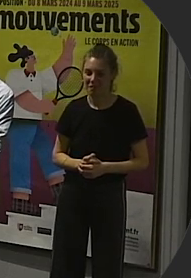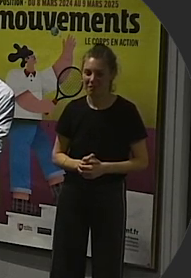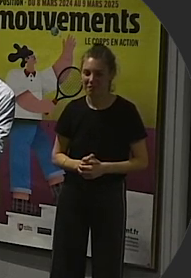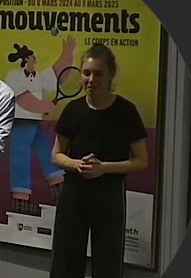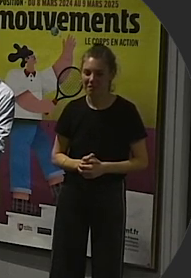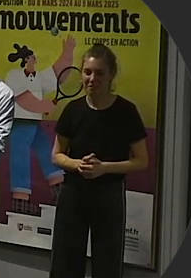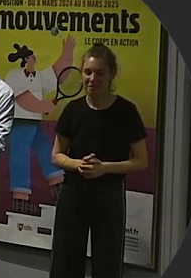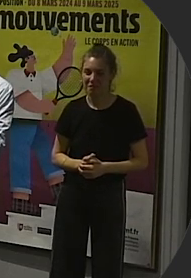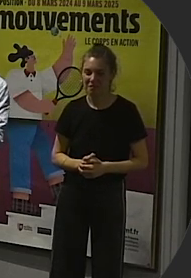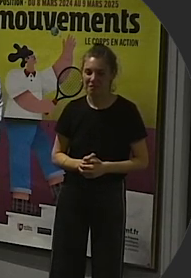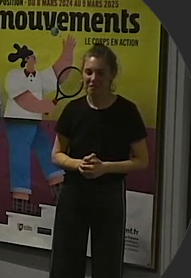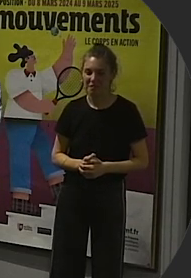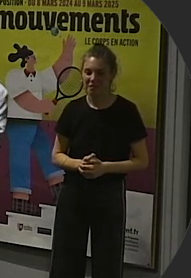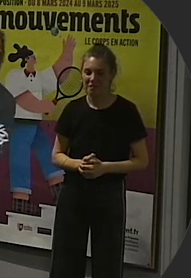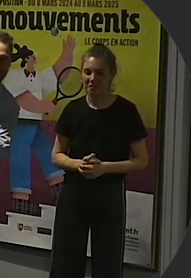Progression, progrès.